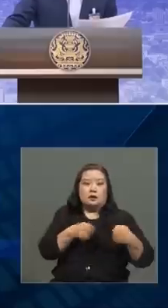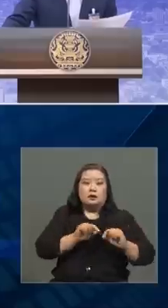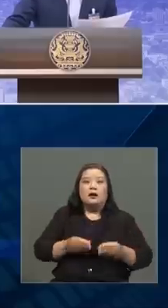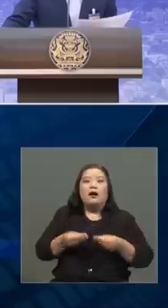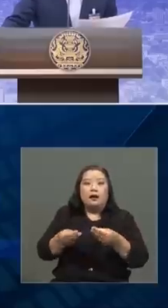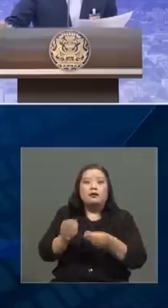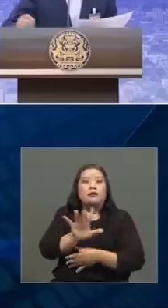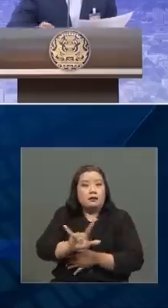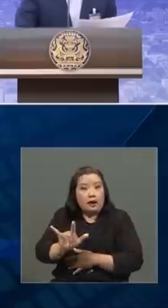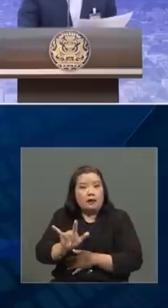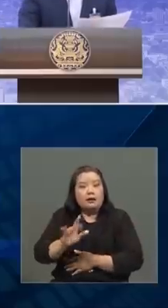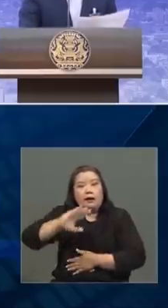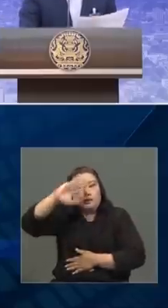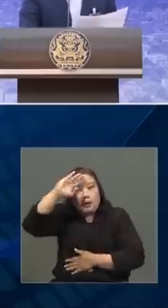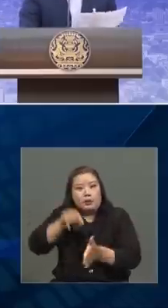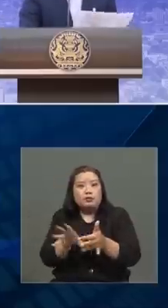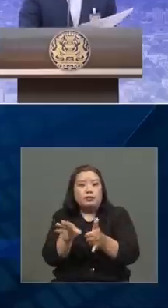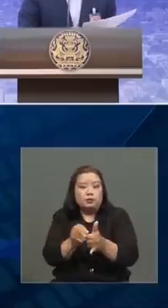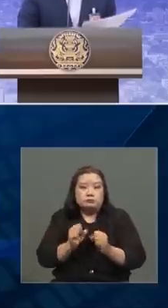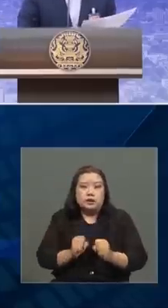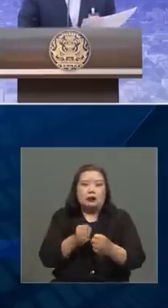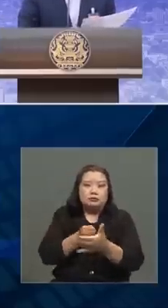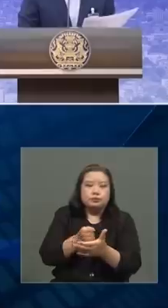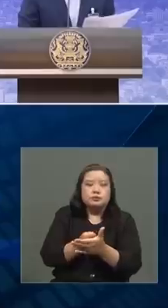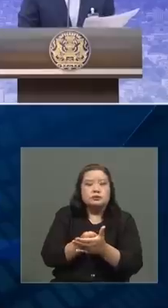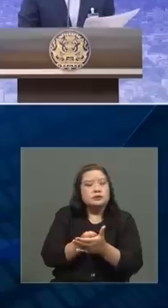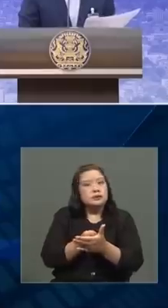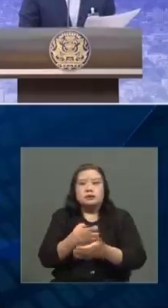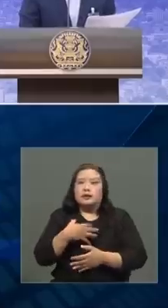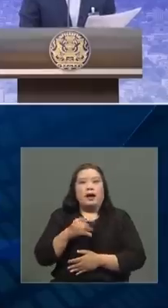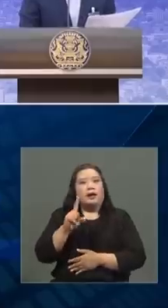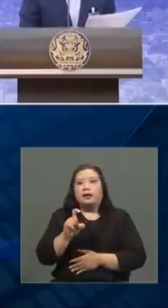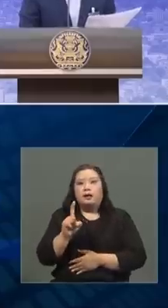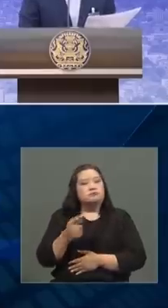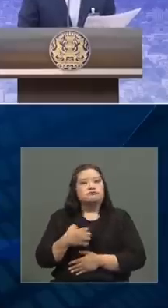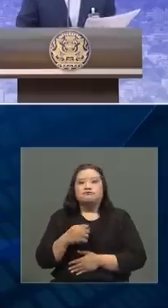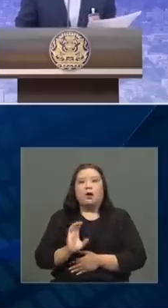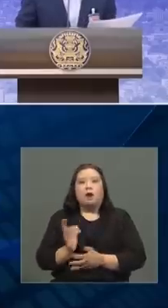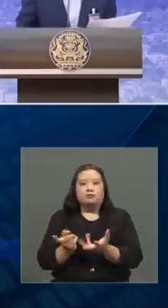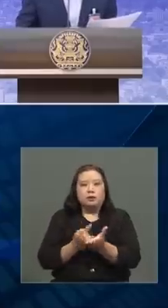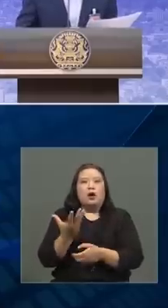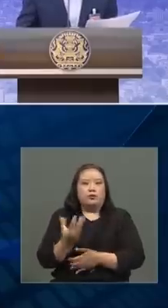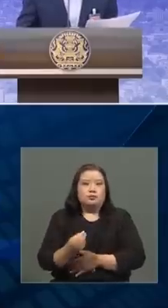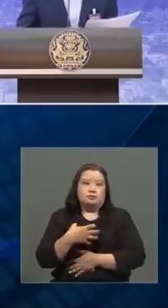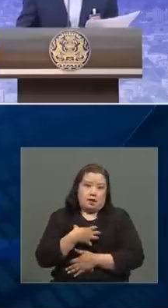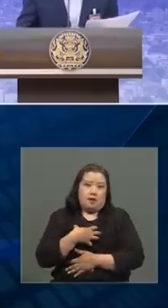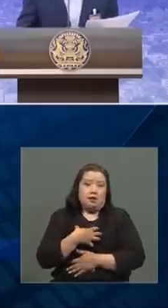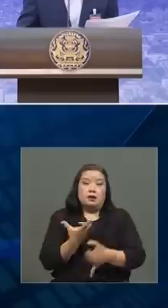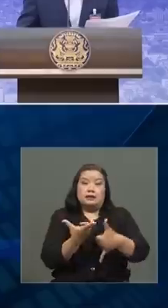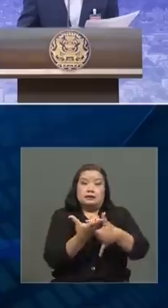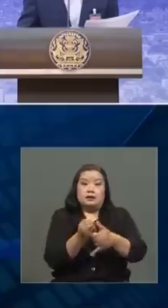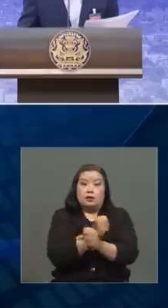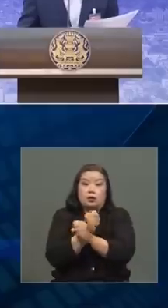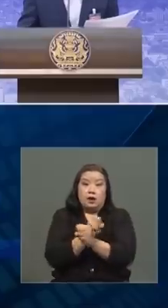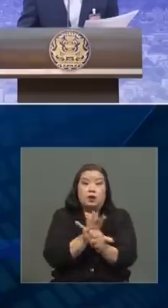ไม่ได้พยายามสู้กับโรคนี้ให้เรามีการสูญเสียน้อยที่สุดครับส่วนตัวเลขของการฉีดวัคซีน